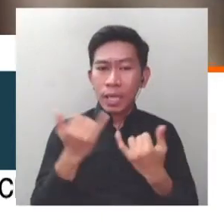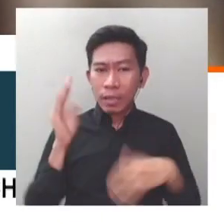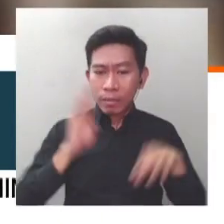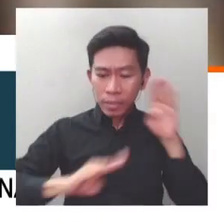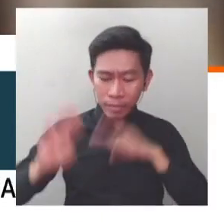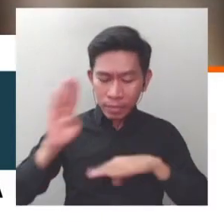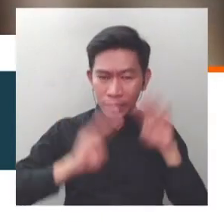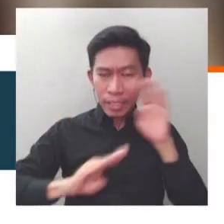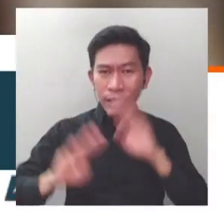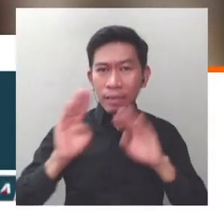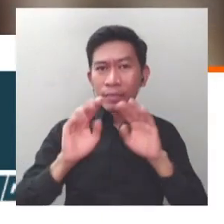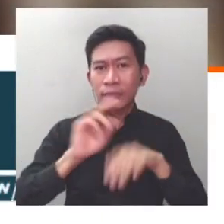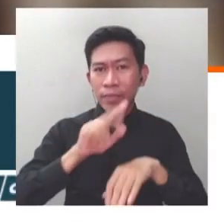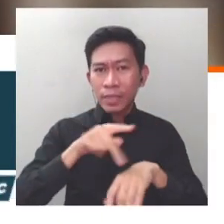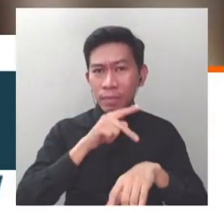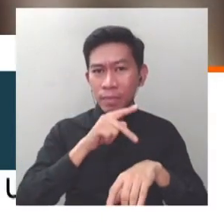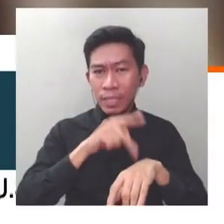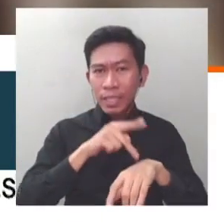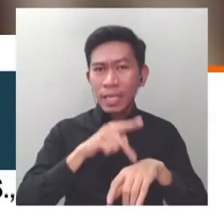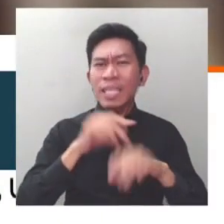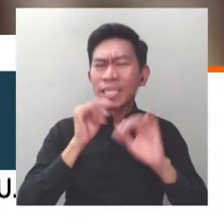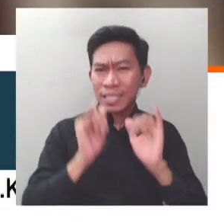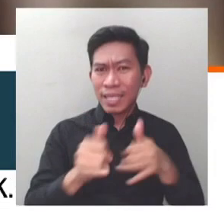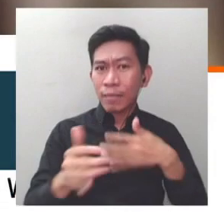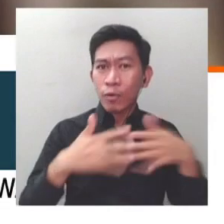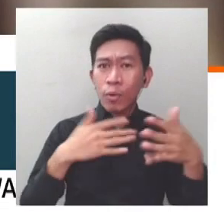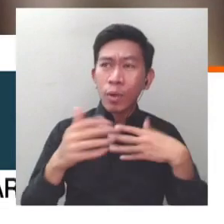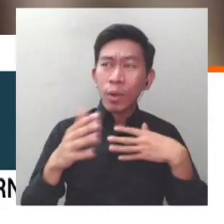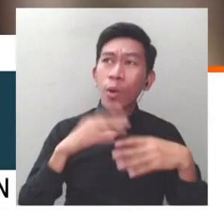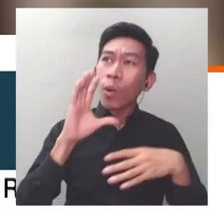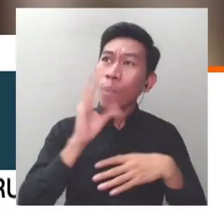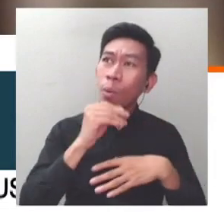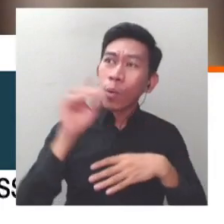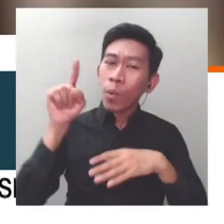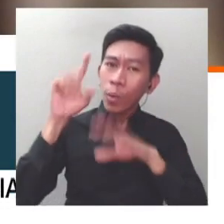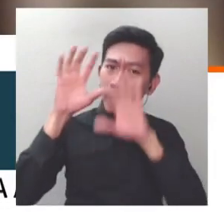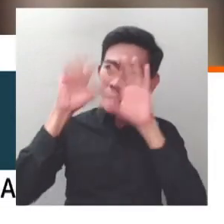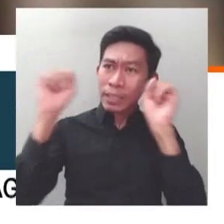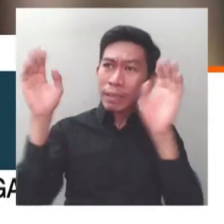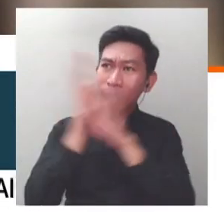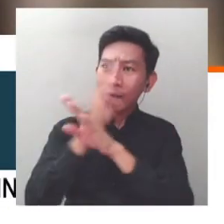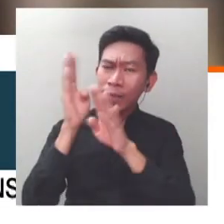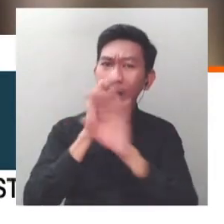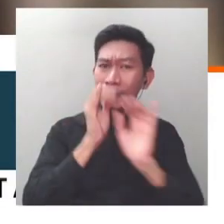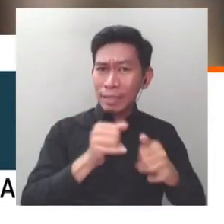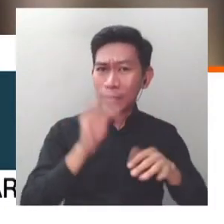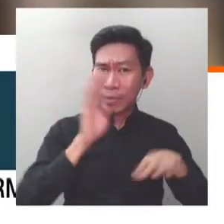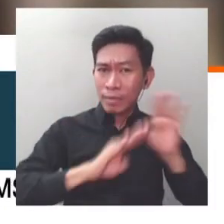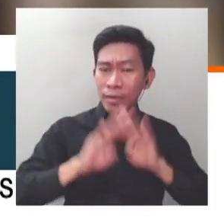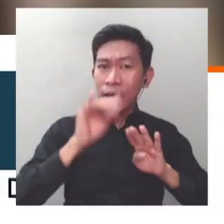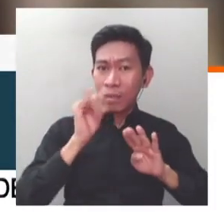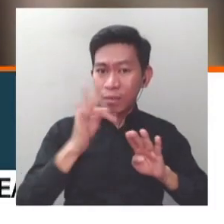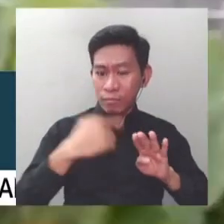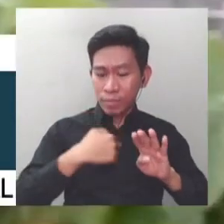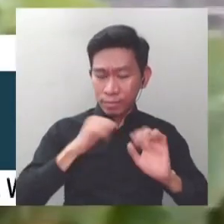regardless kung sino yung nasa Malacanang. So kung may maitutulong tayo sa pag-resolve ng mga problemang ito, bakit hindi?